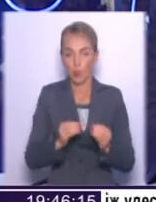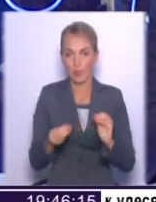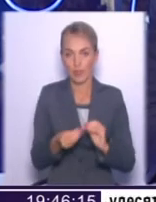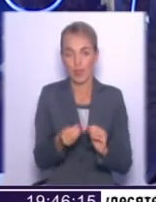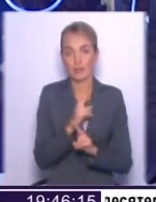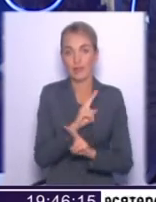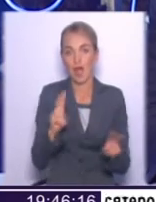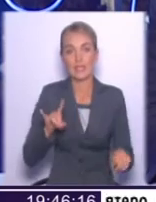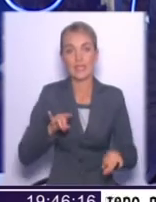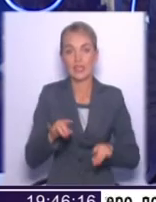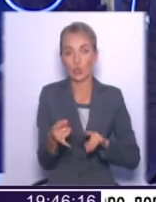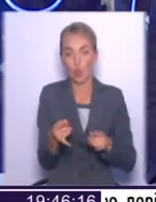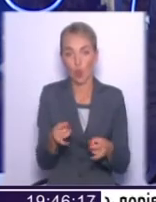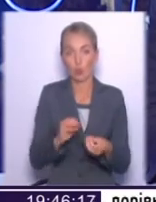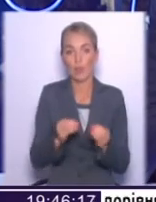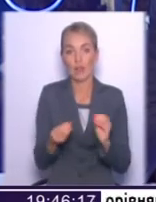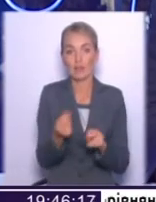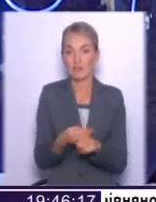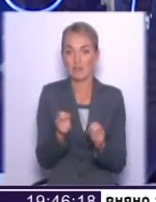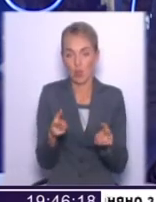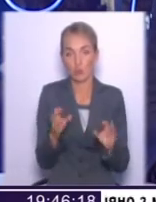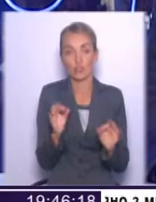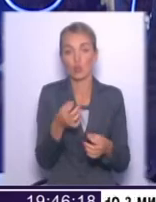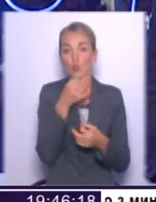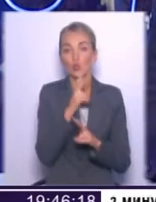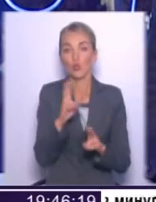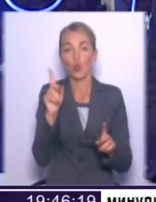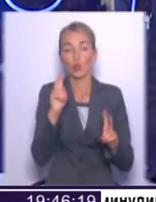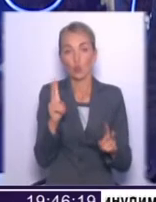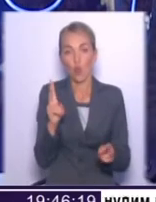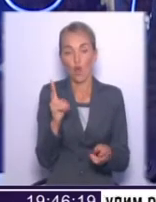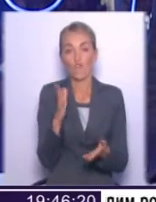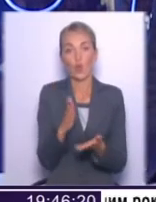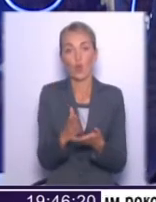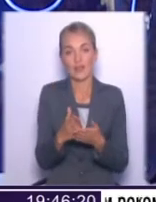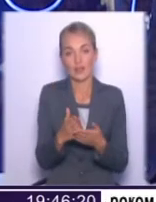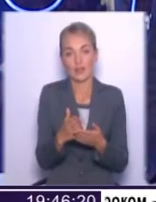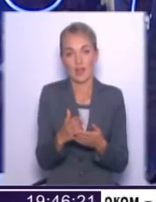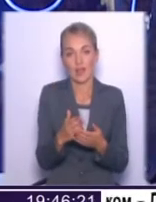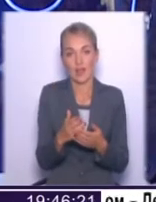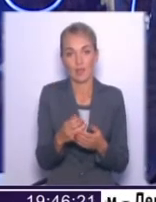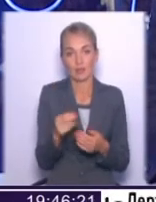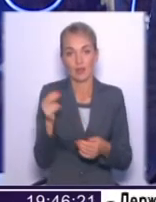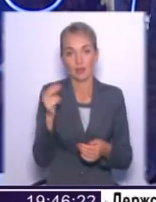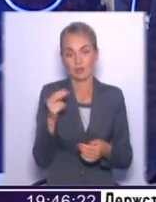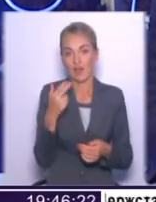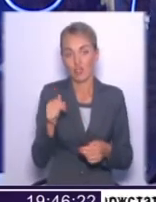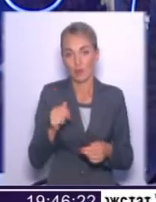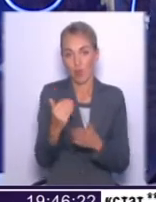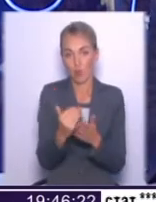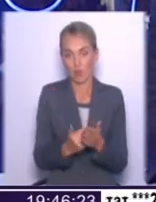ніяких дірок, проблем з безпекою. Ну, звичайно, будь-хто, хто володіє навичками програмування, але таких в країні доволі